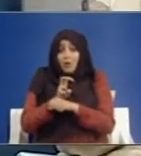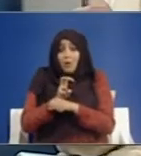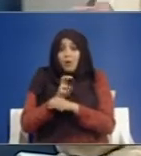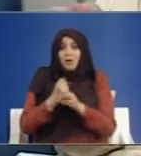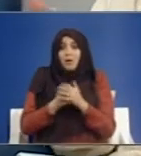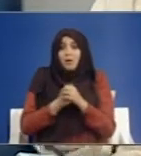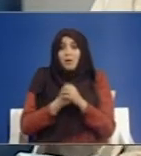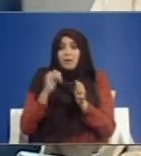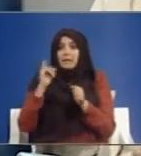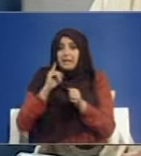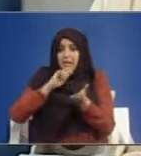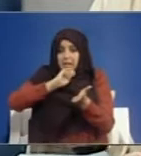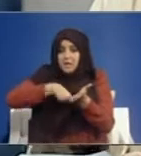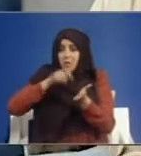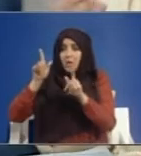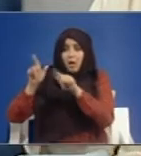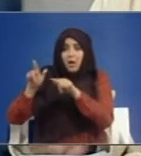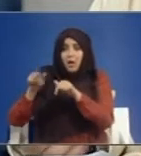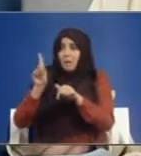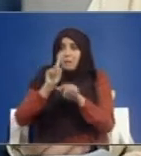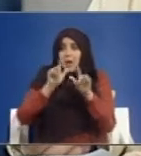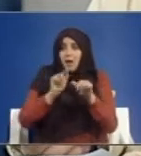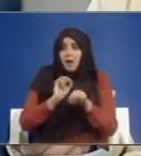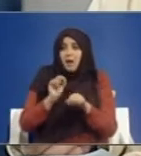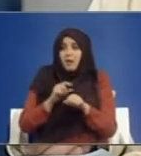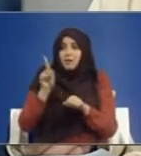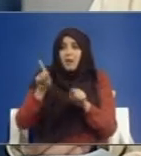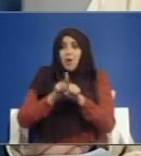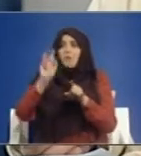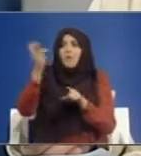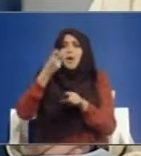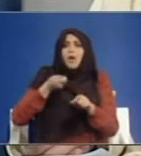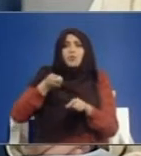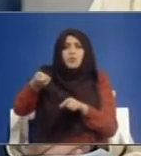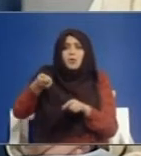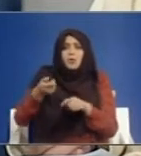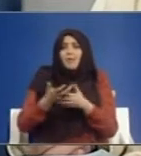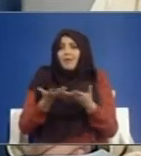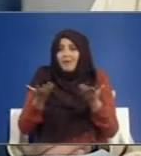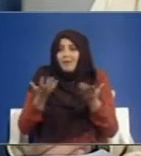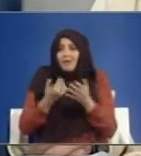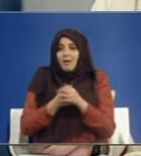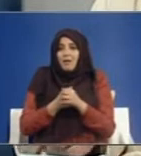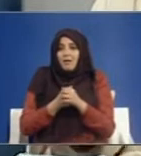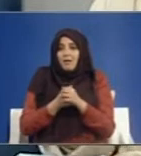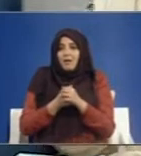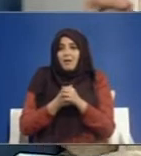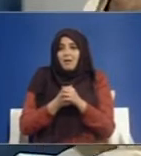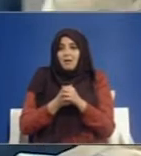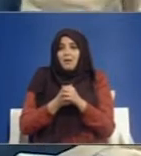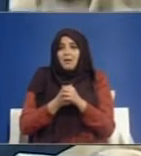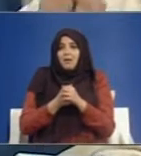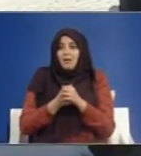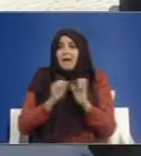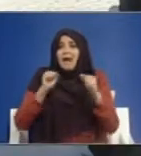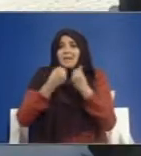الإنسان هذا اللي صنيتي عليه باللي راح حاضر وموش حاضر، راح سرق، راح قتل، راح فالثالث سيارة دحسته مات،